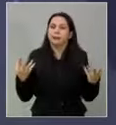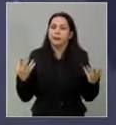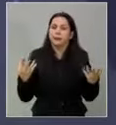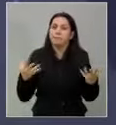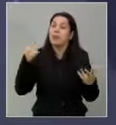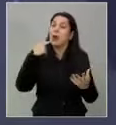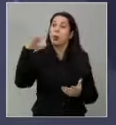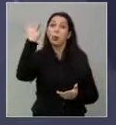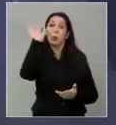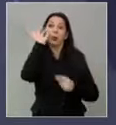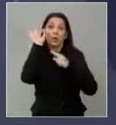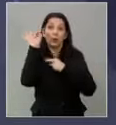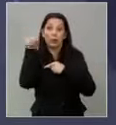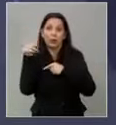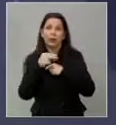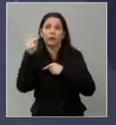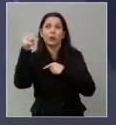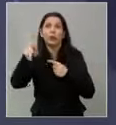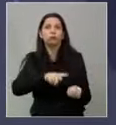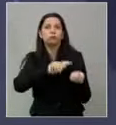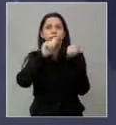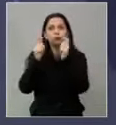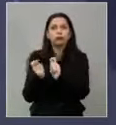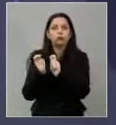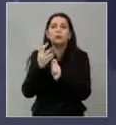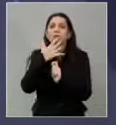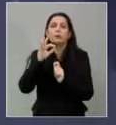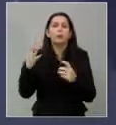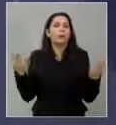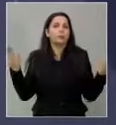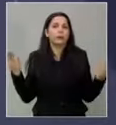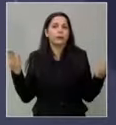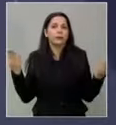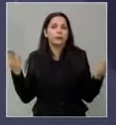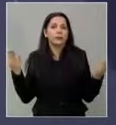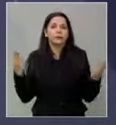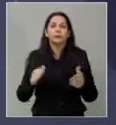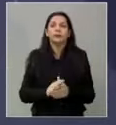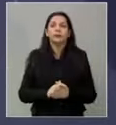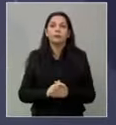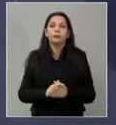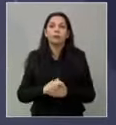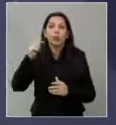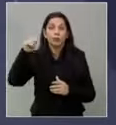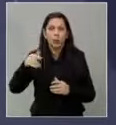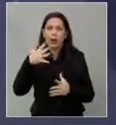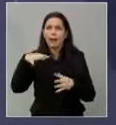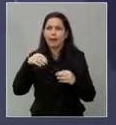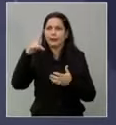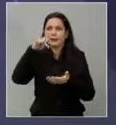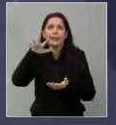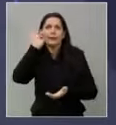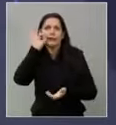Θεσσαλονίκης αλλάζει δραστικά, καθώς εδραιώνεται διαρκώς και διεθνώς ως έδρα